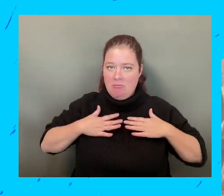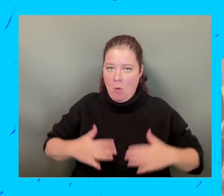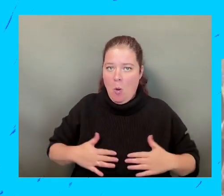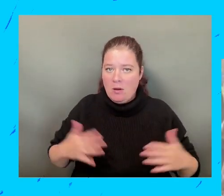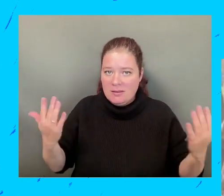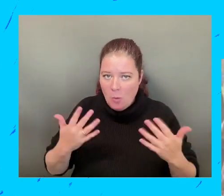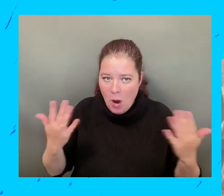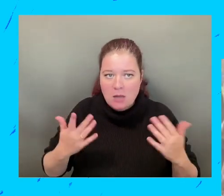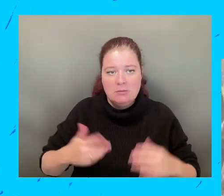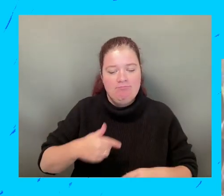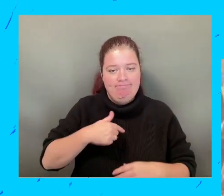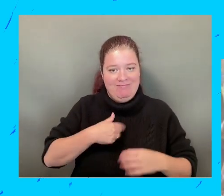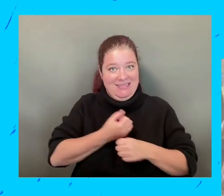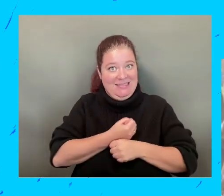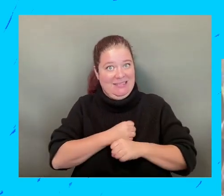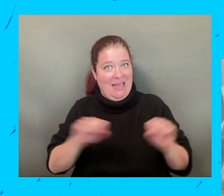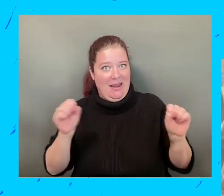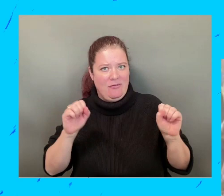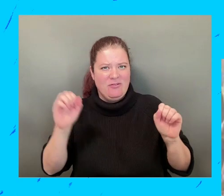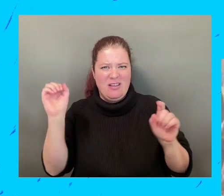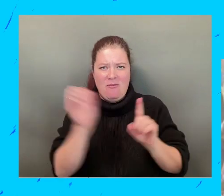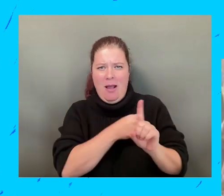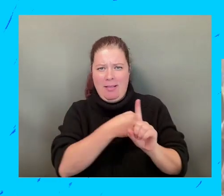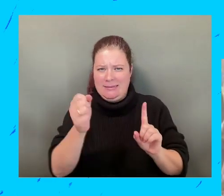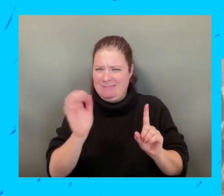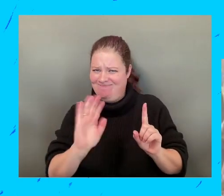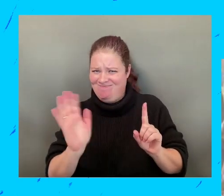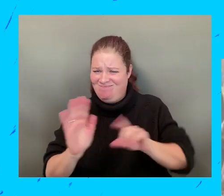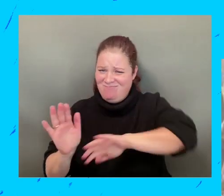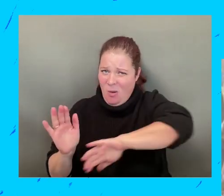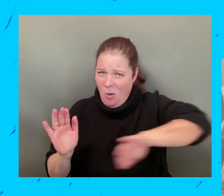différents aspects pour les maintenir